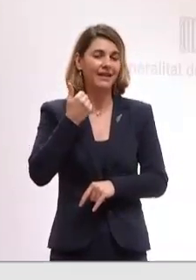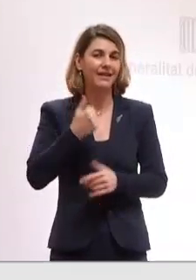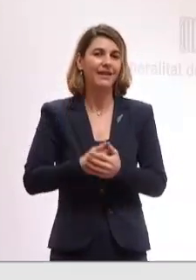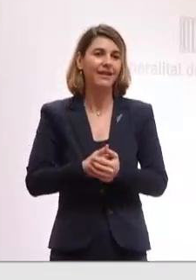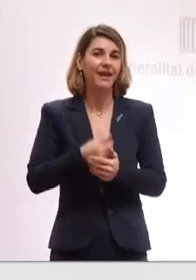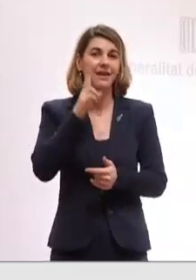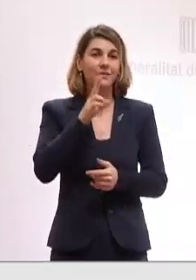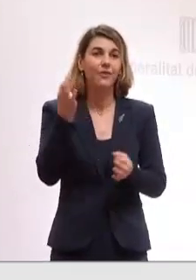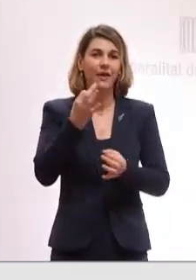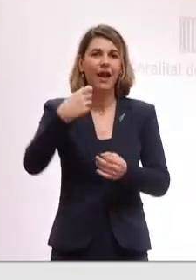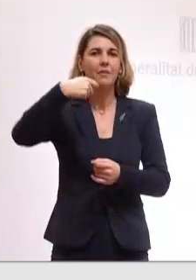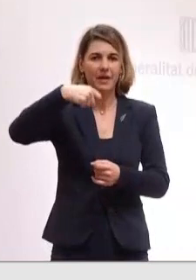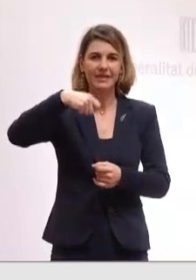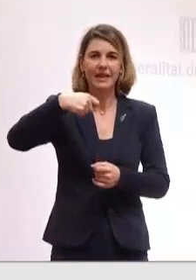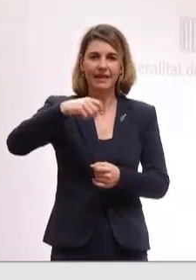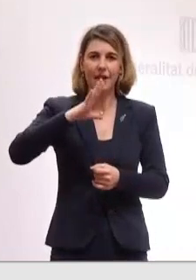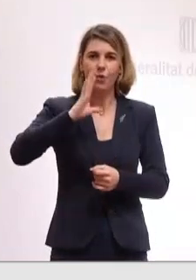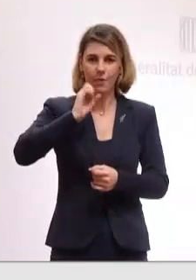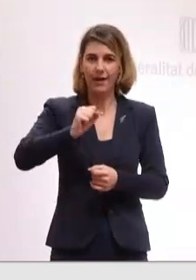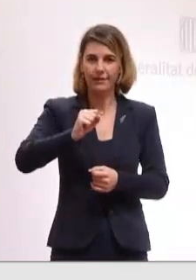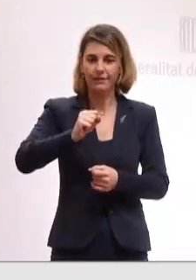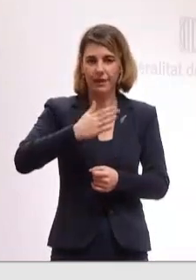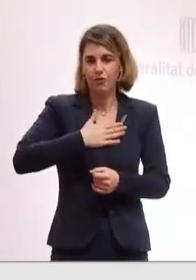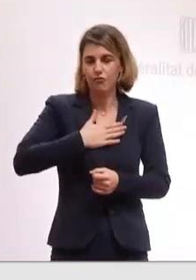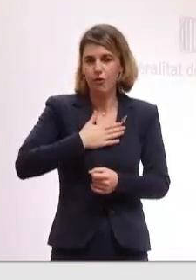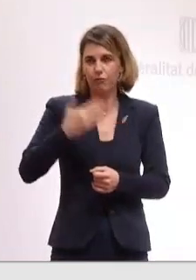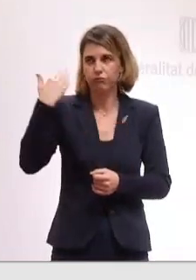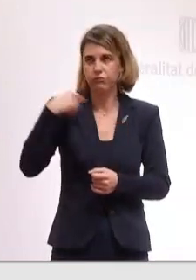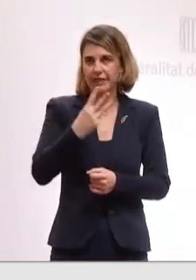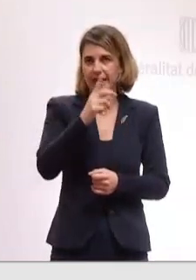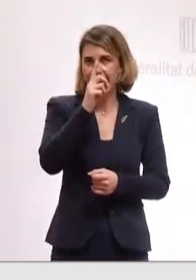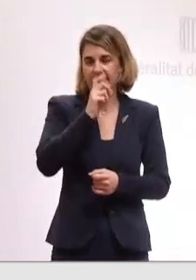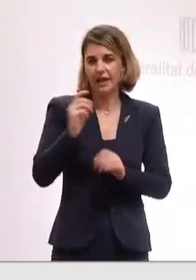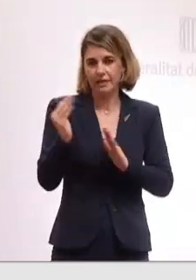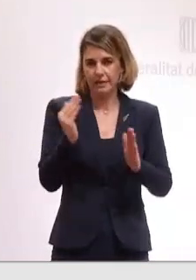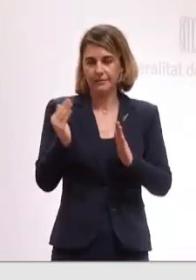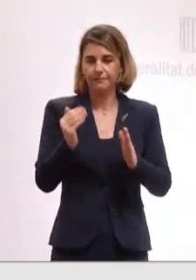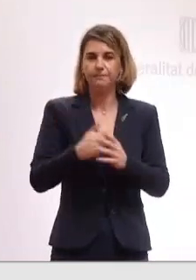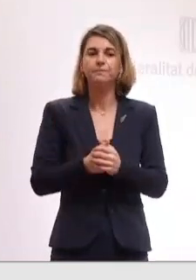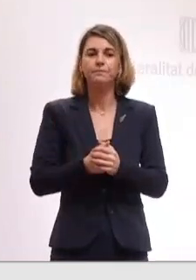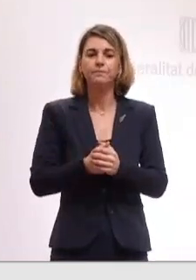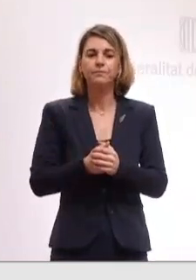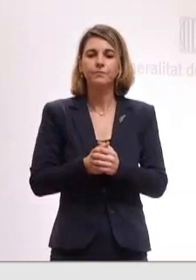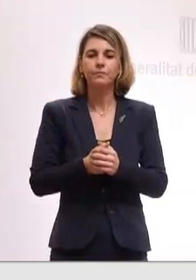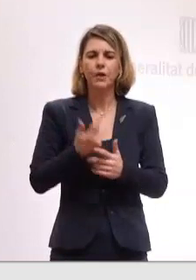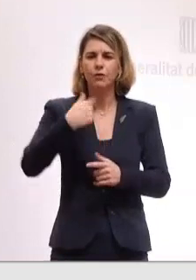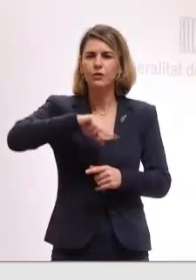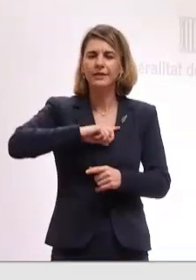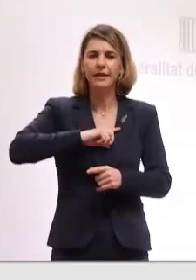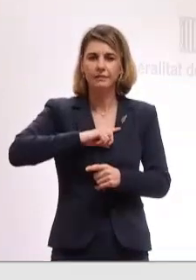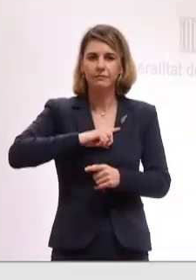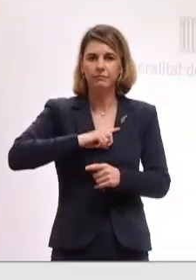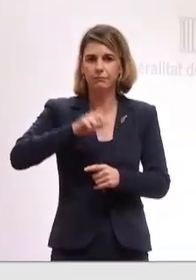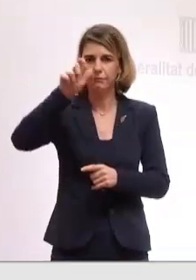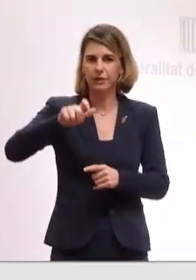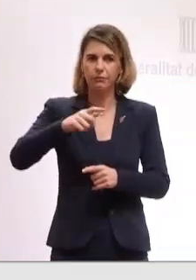al president del govern del que vam formar part, del que vaig formar part durant 3 anys. Vam comptar des del començament amb